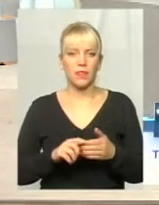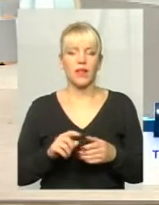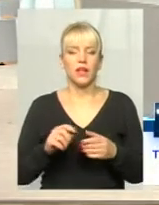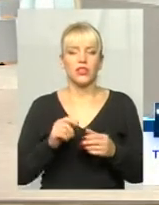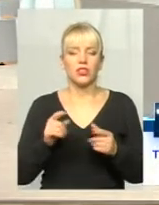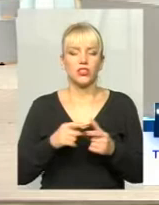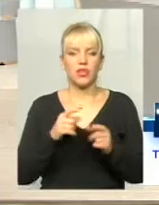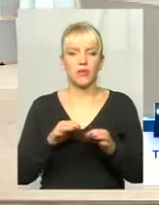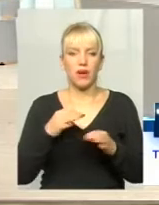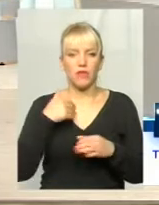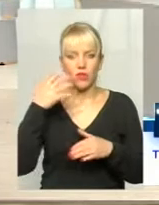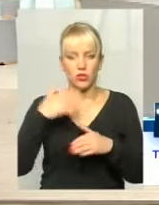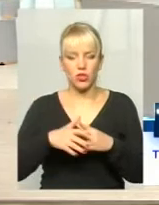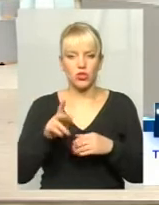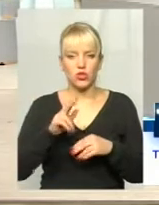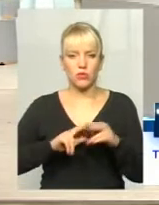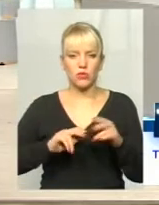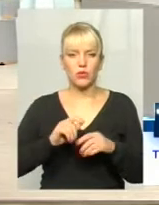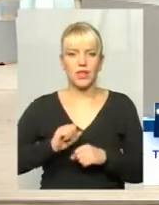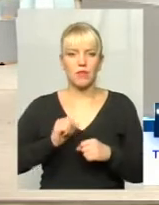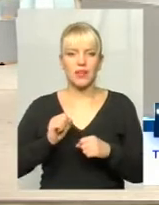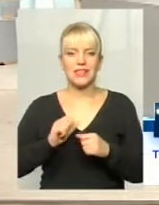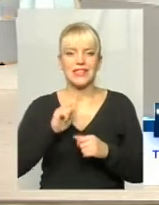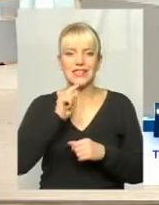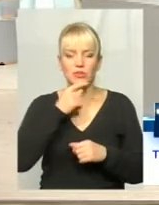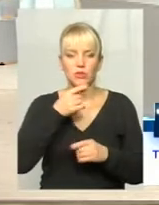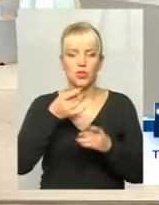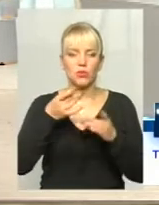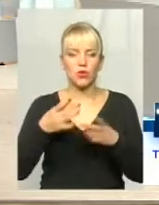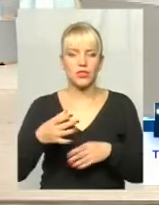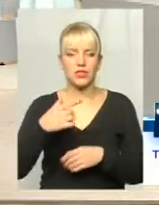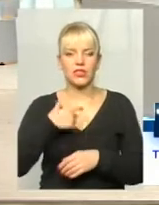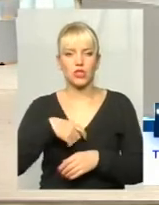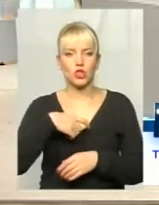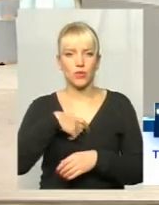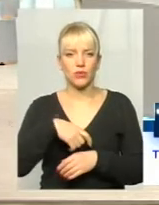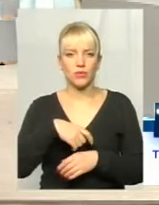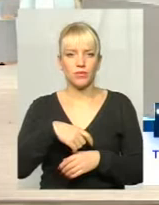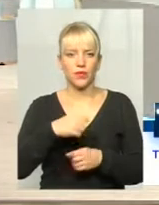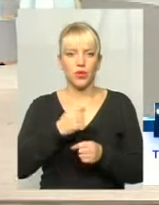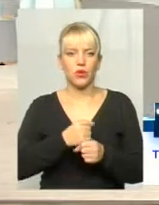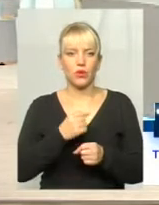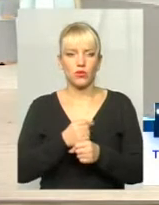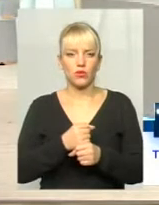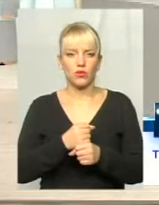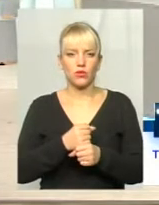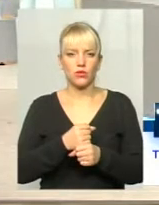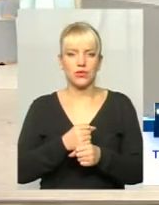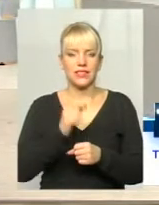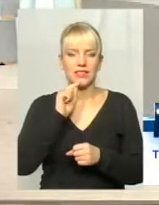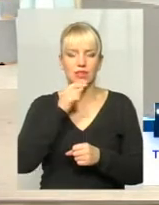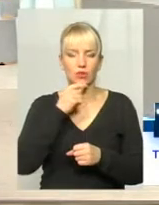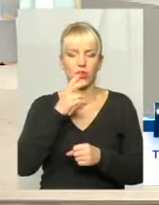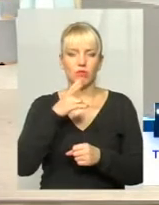намагається зекономити, спростити собі, скажімо, роботу, зекономити